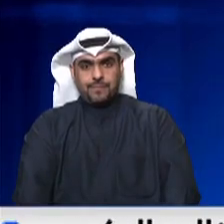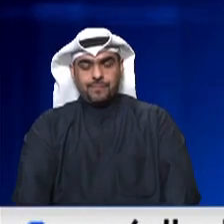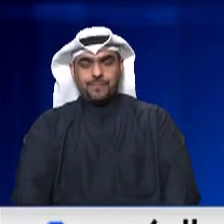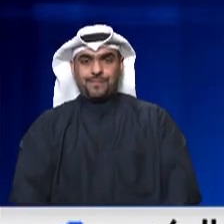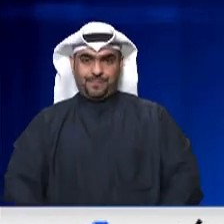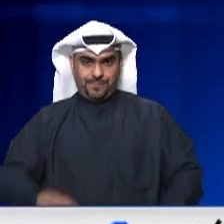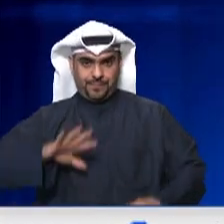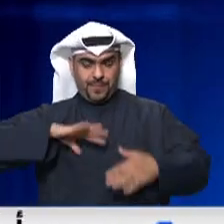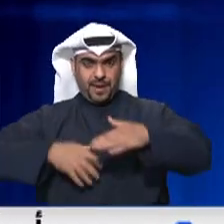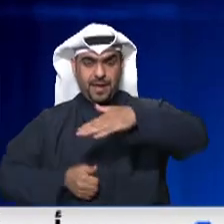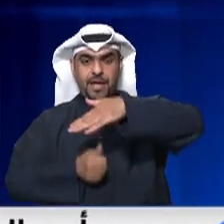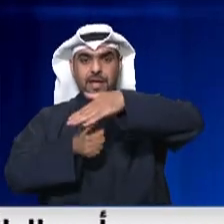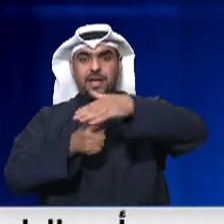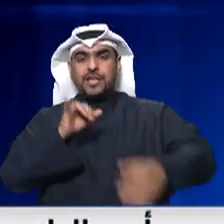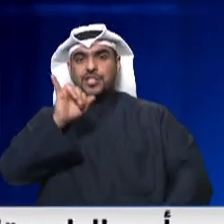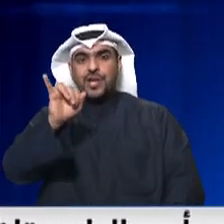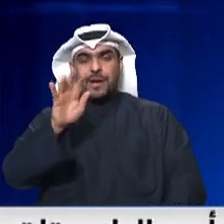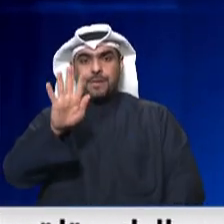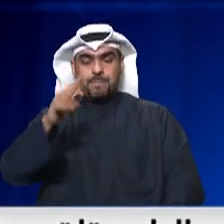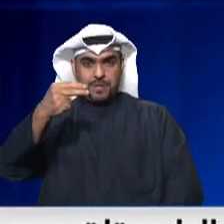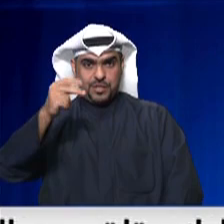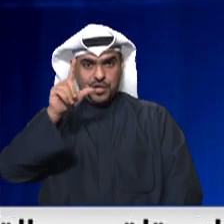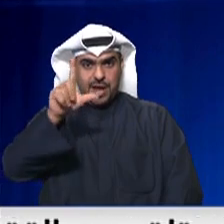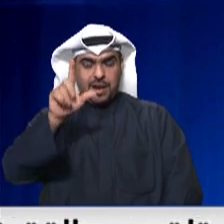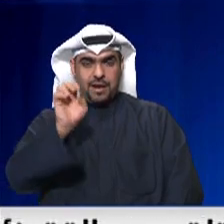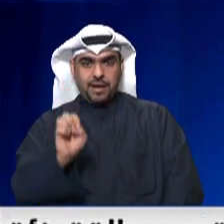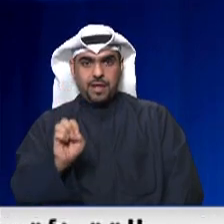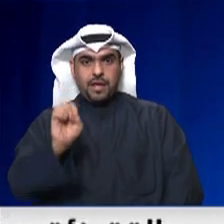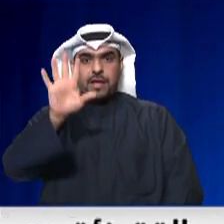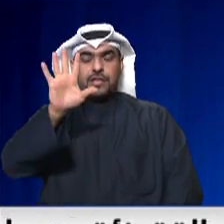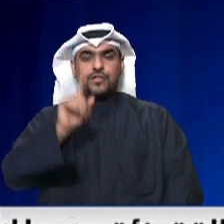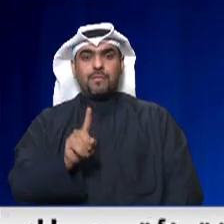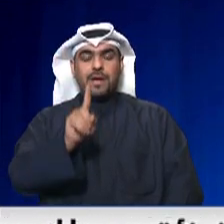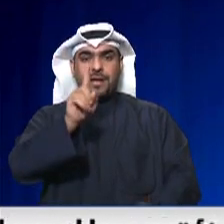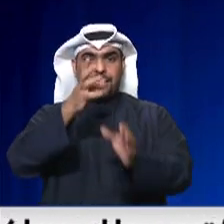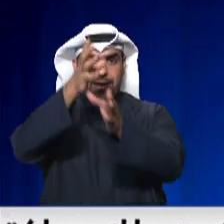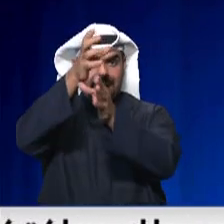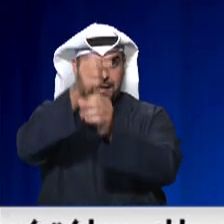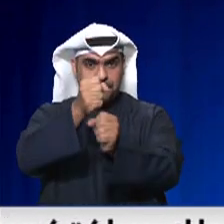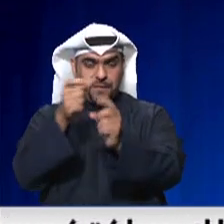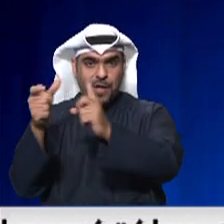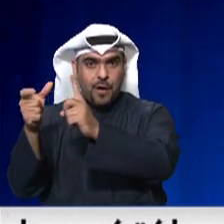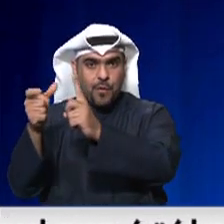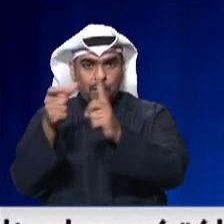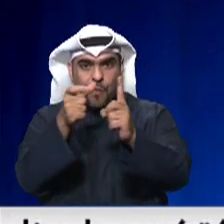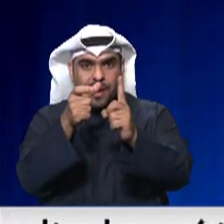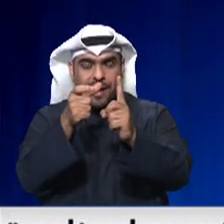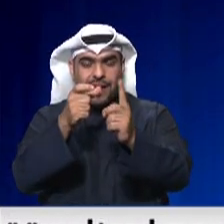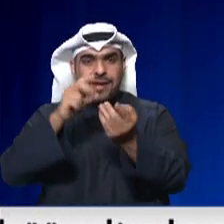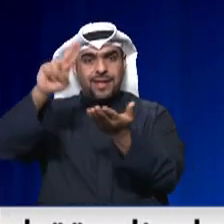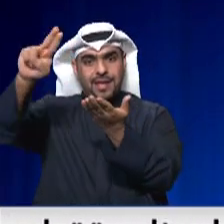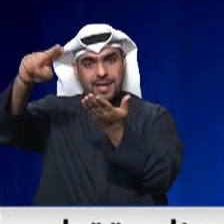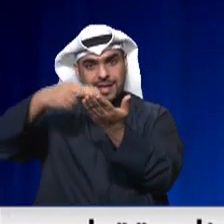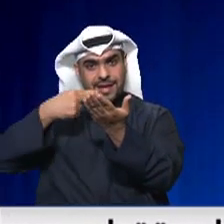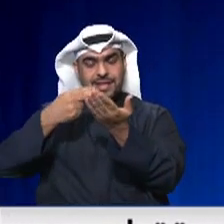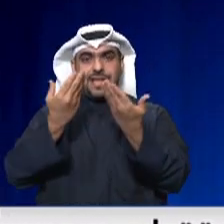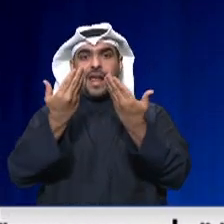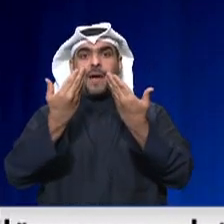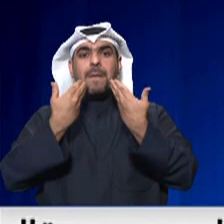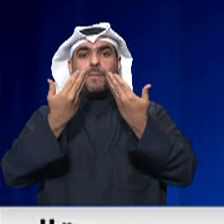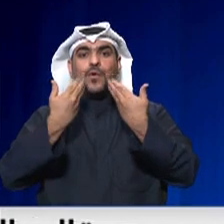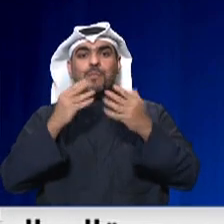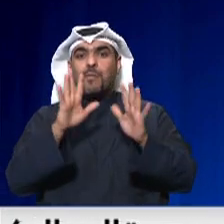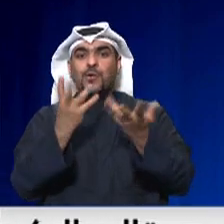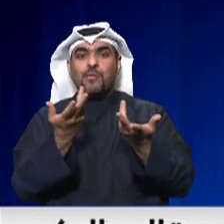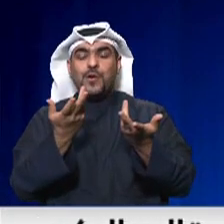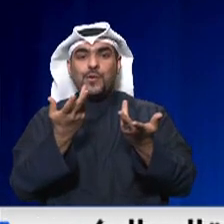تلقى حضره صاحب السمو امير البلاد الشيخ مشعل الاحمد الجابر الصباح حفظه الله ورعاه برقيه تهنيه من اخيه صاحب